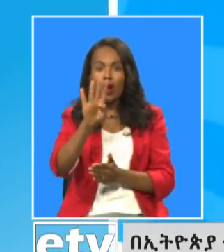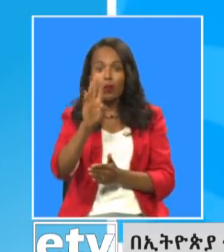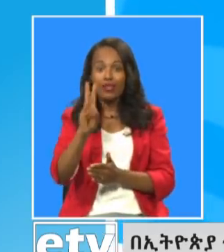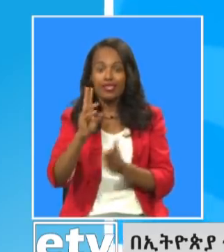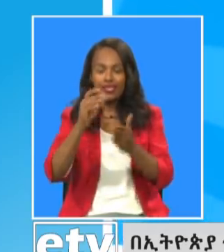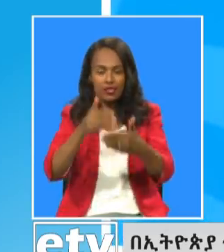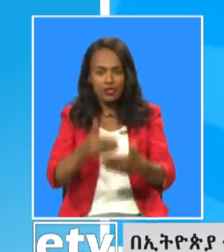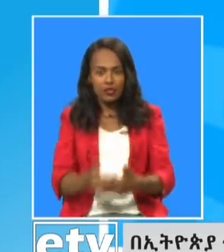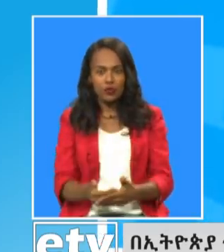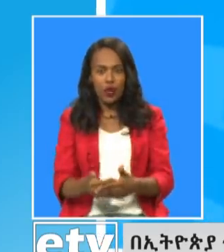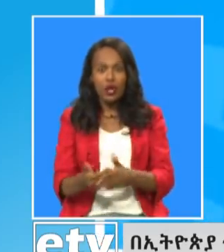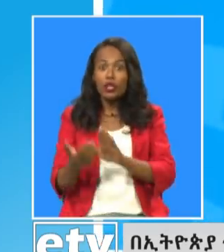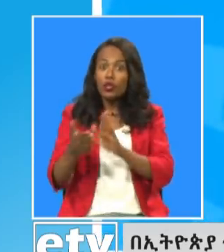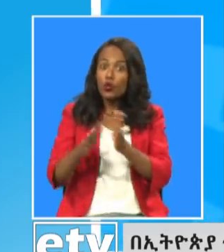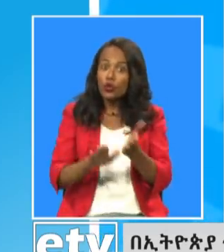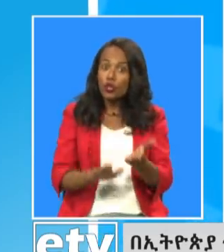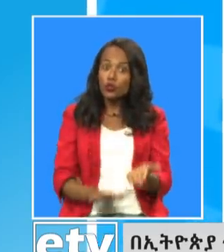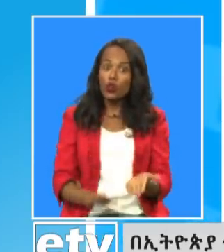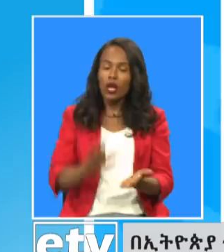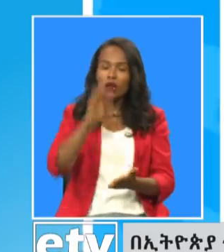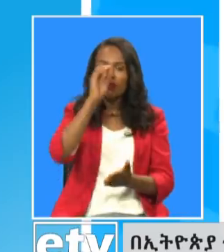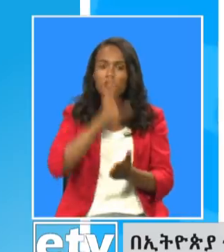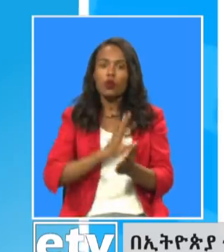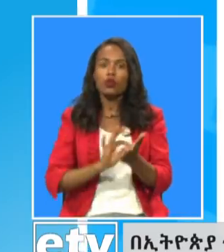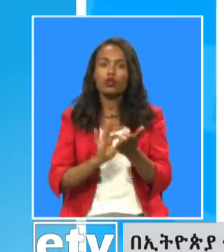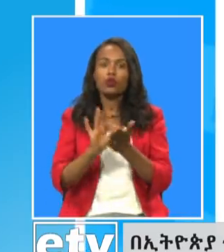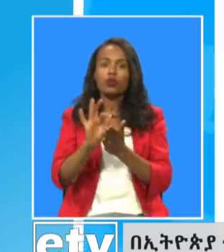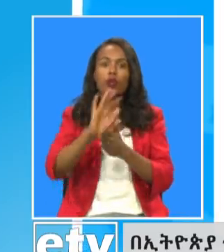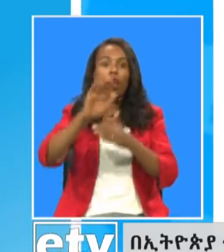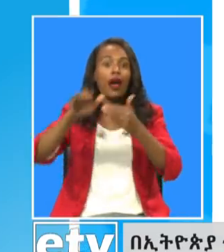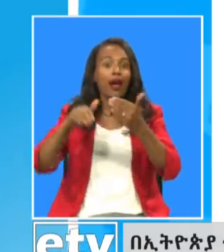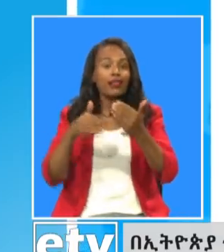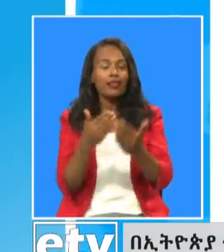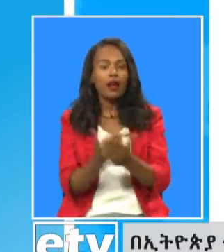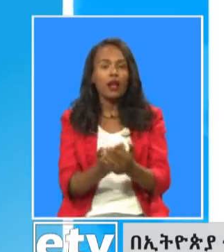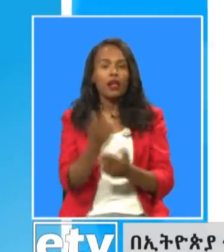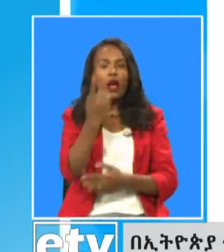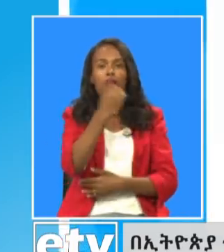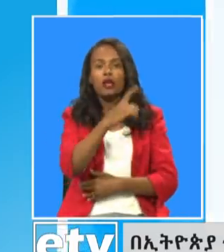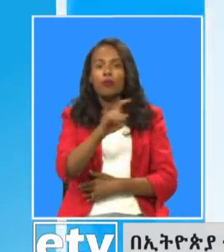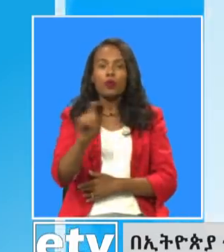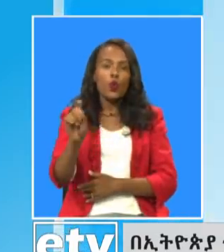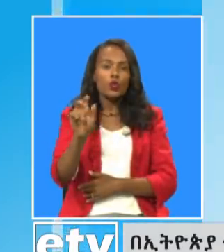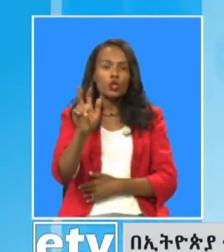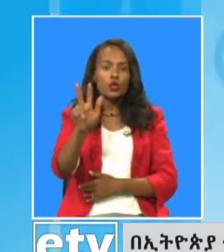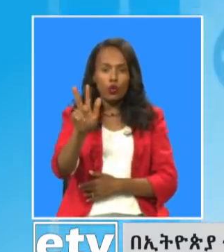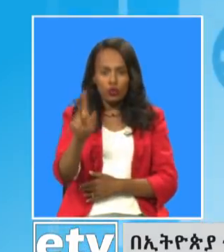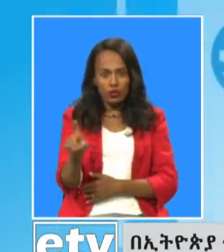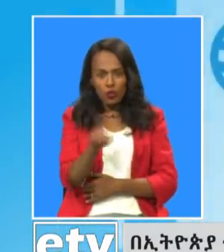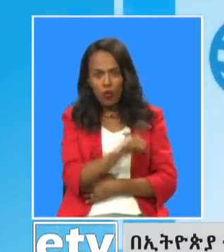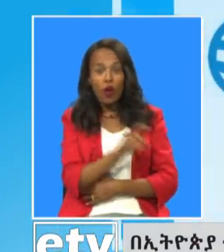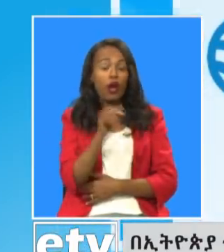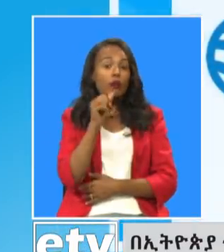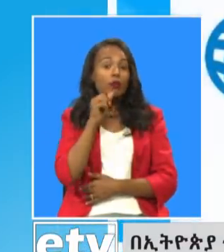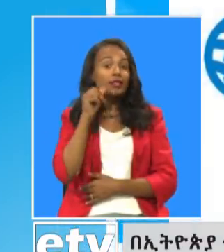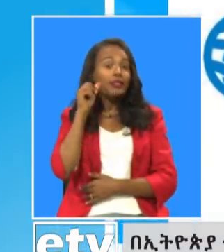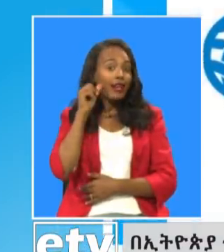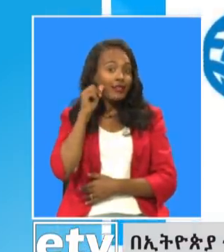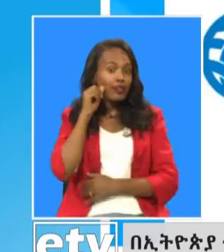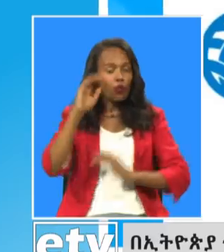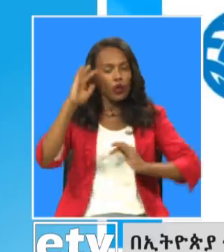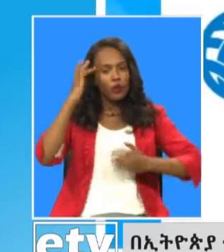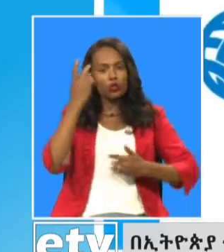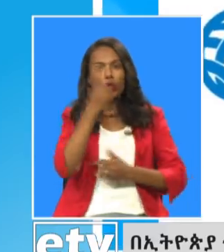5846 ደርሷል። ህይወታቸው ያለፈ ሰዎች ቁጥር ደግሞ በአጠቃላይ 103 ሆኗል። በትናንትናው ዕለት